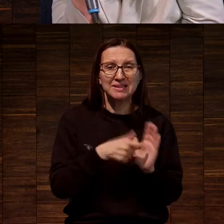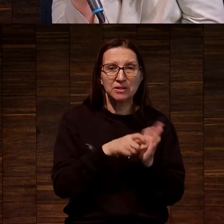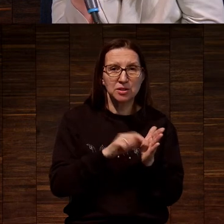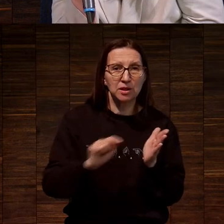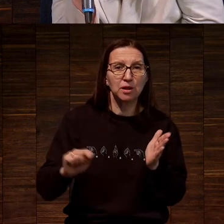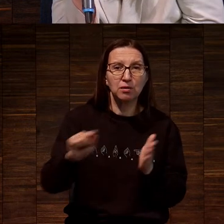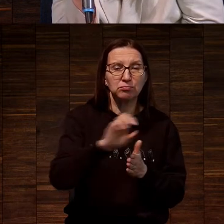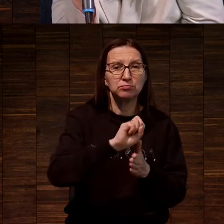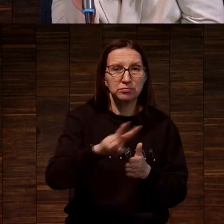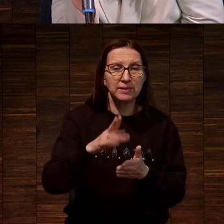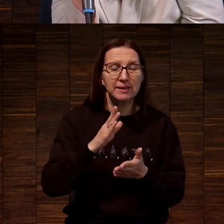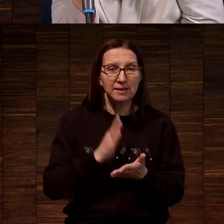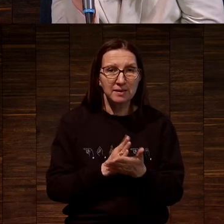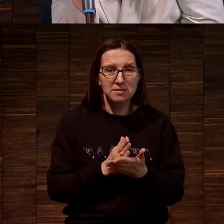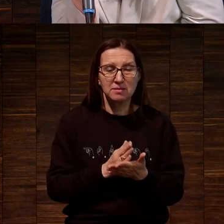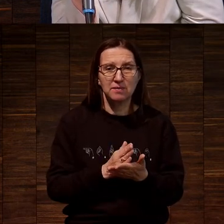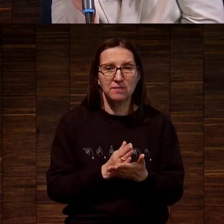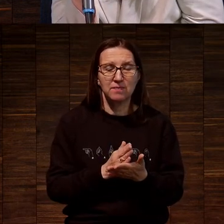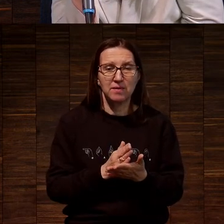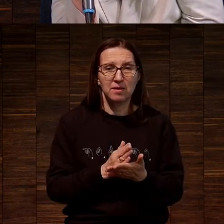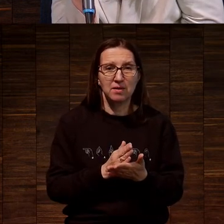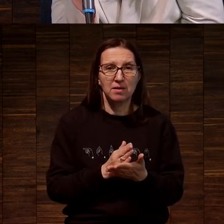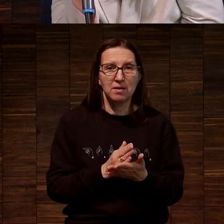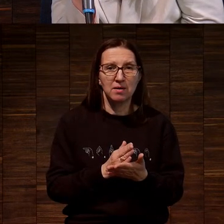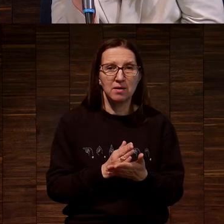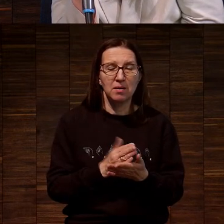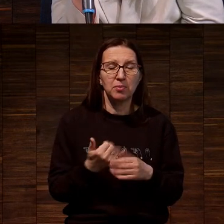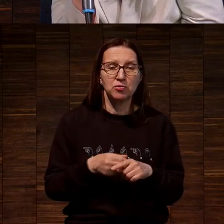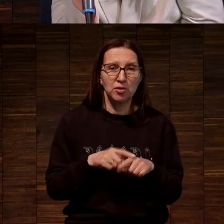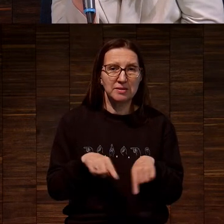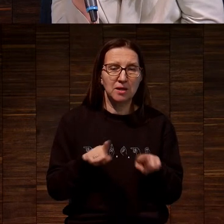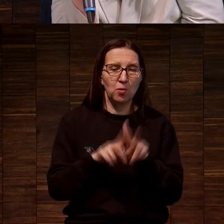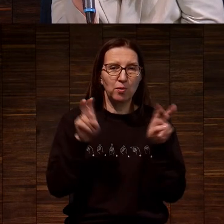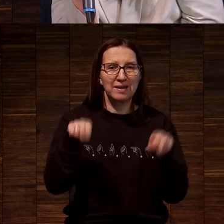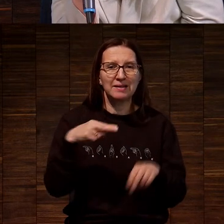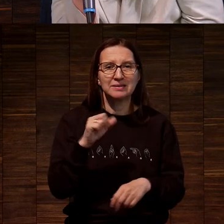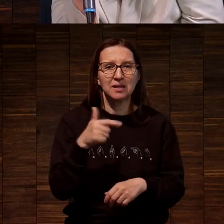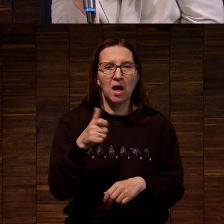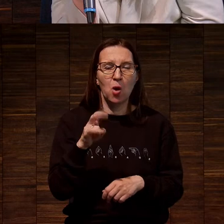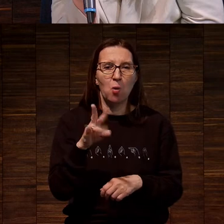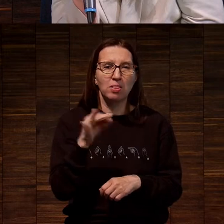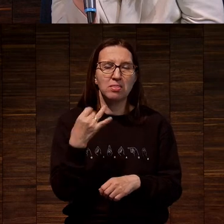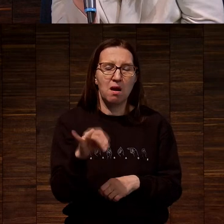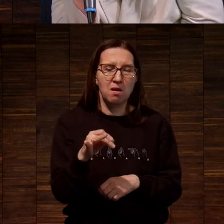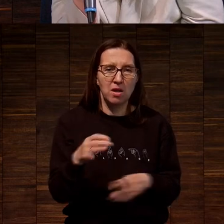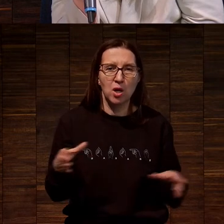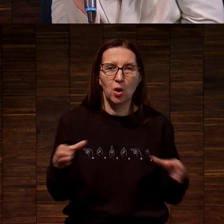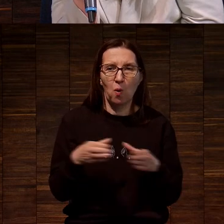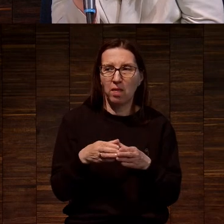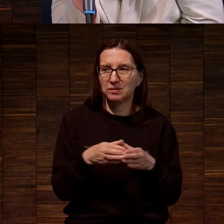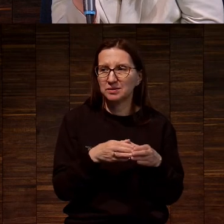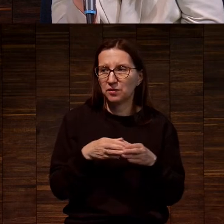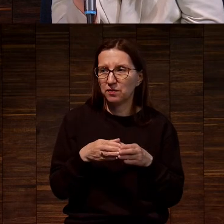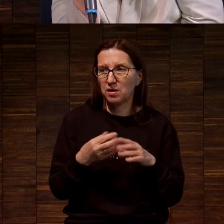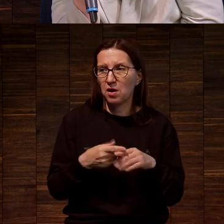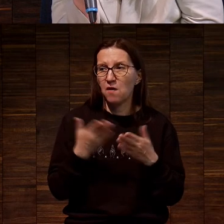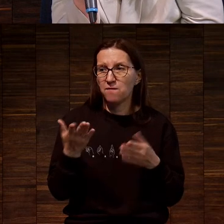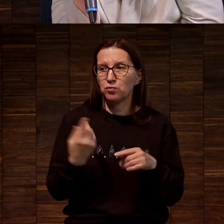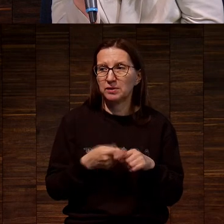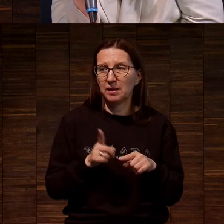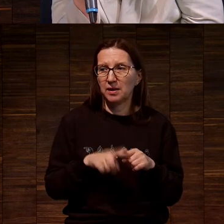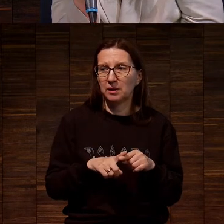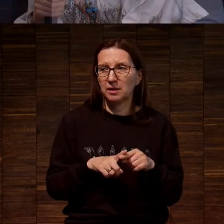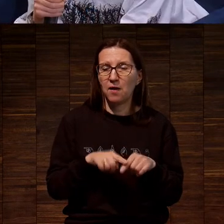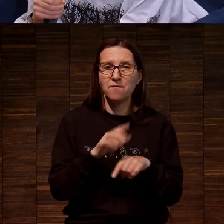несколько мастерских, там диагональный коллектив. Угу. Ну, пролистнула, она была до этого. Вот, да, это фотографы